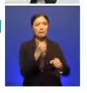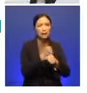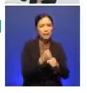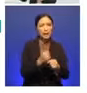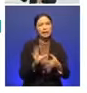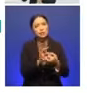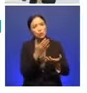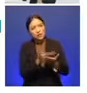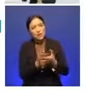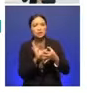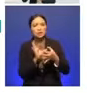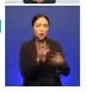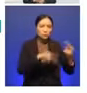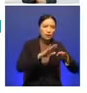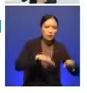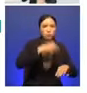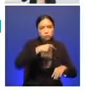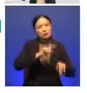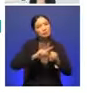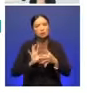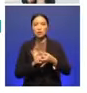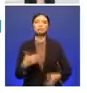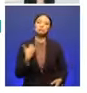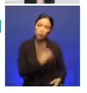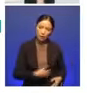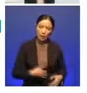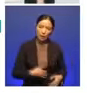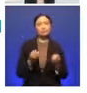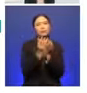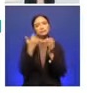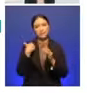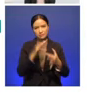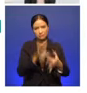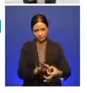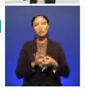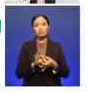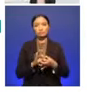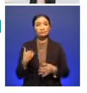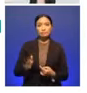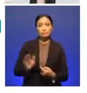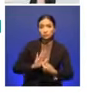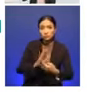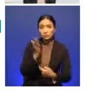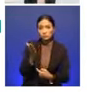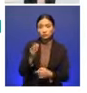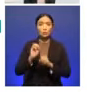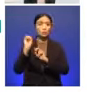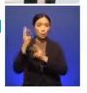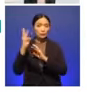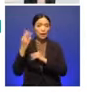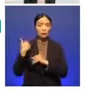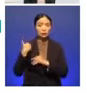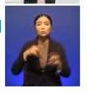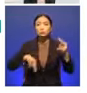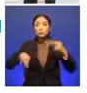และมันจะเกี่ยวข้องกับปัจจัยทางด้านสุขภาพนะฮะขอสไลด์ถัดไปยกตัวอย่างอย่างเช่นเรื่องของสวัสดิการในการรักษ